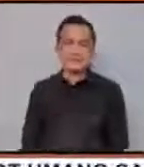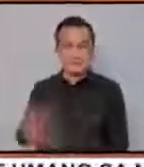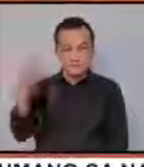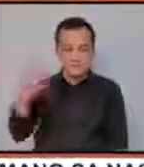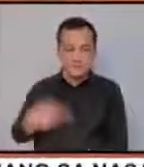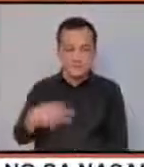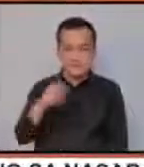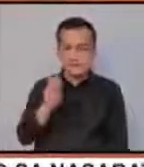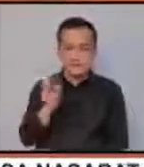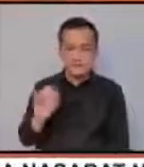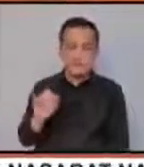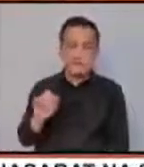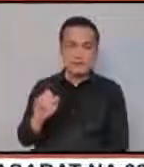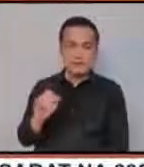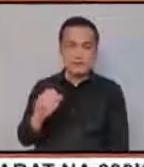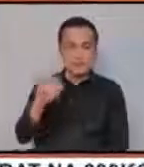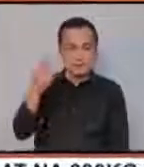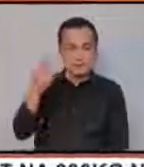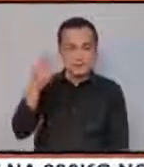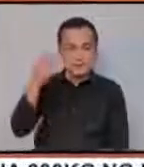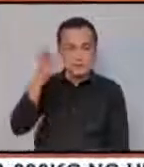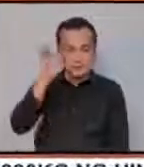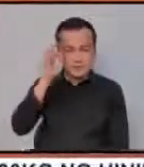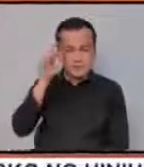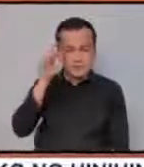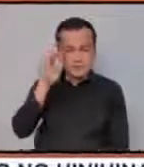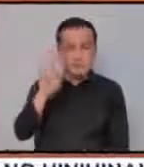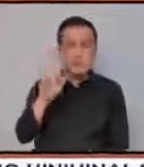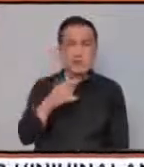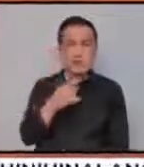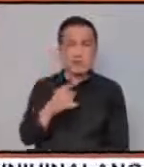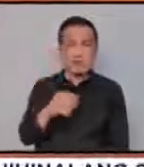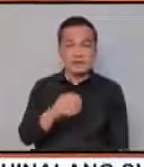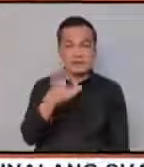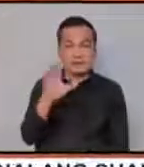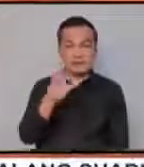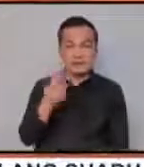rise and shine, Pilipinas. So abangan po natin mamaya ang Silky Chicken na ito.